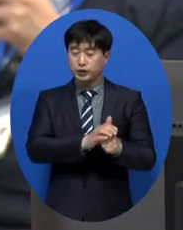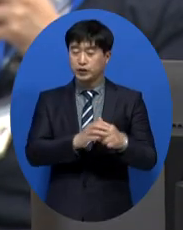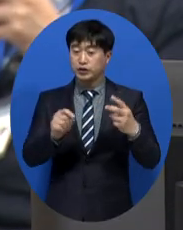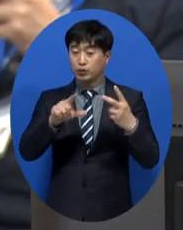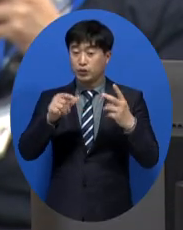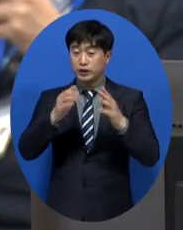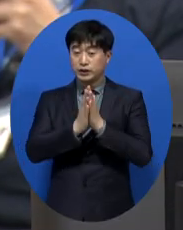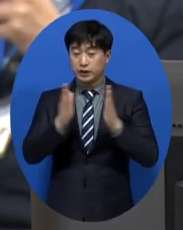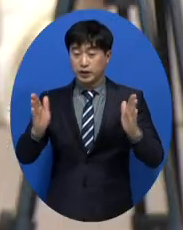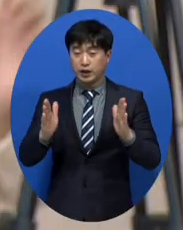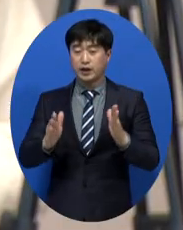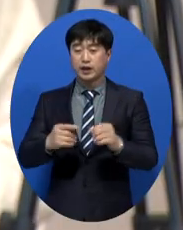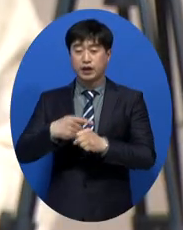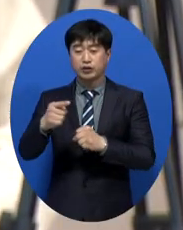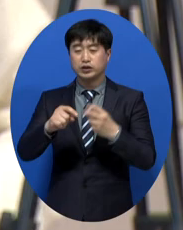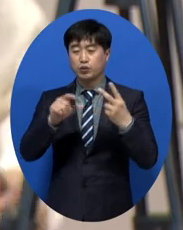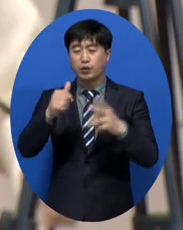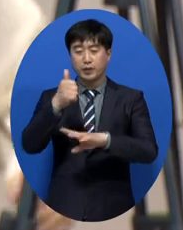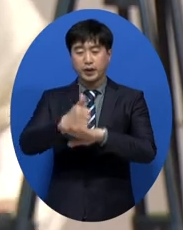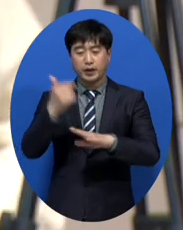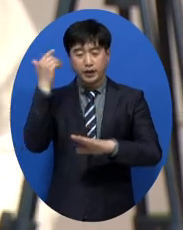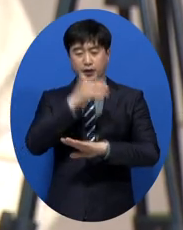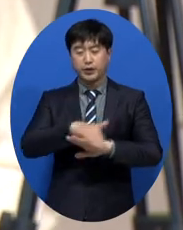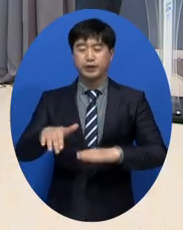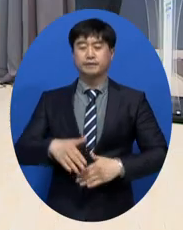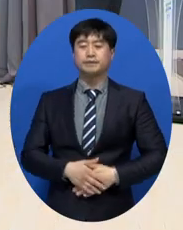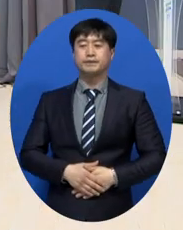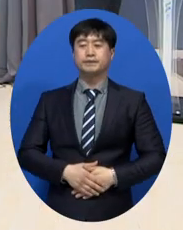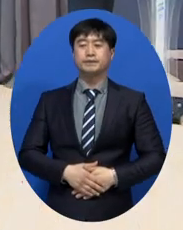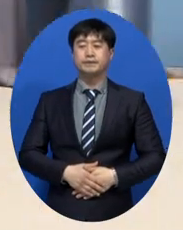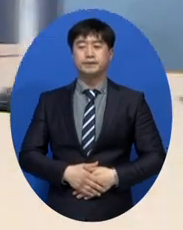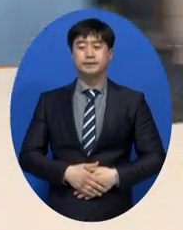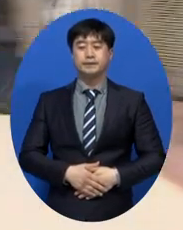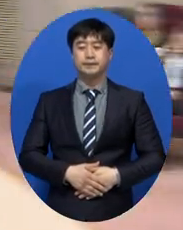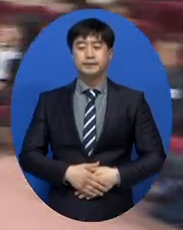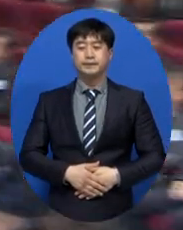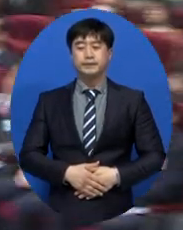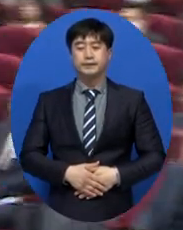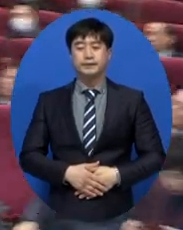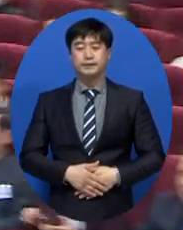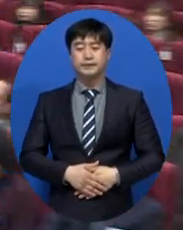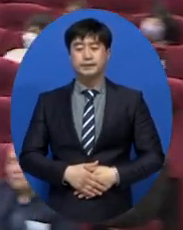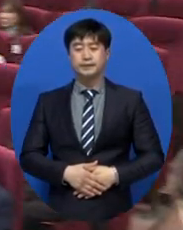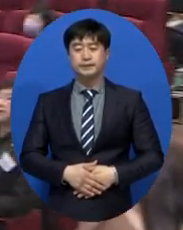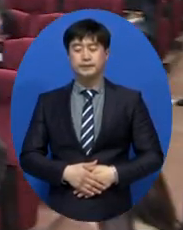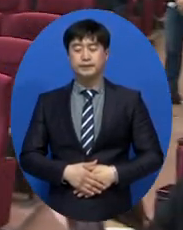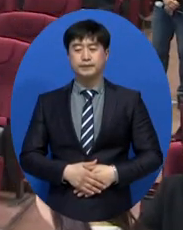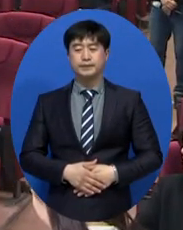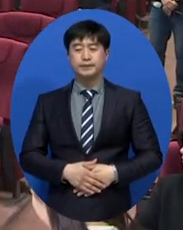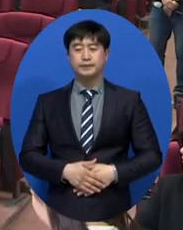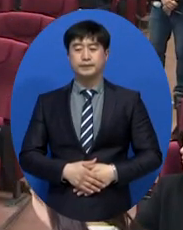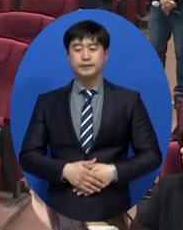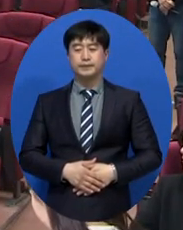2월에 착수해 내년 2월에 마무리할 예정입니다. 경기 GTV 서문영입니다.